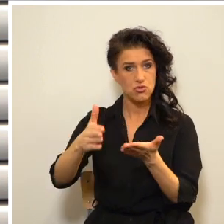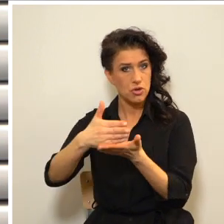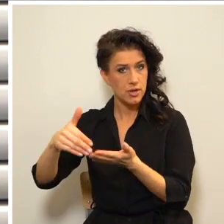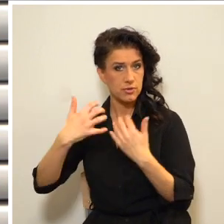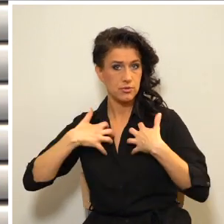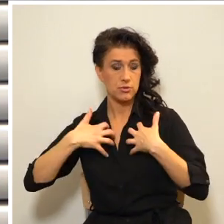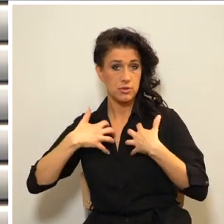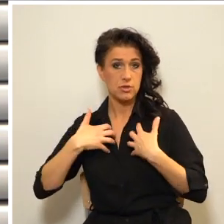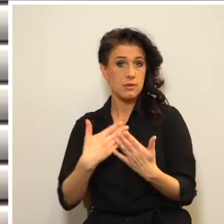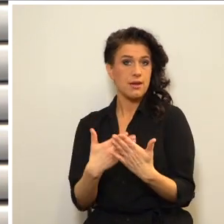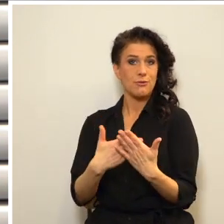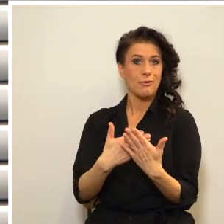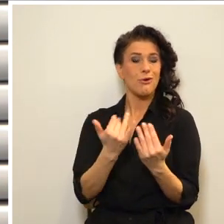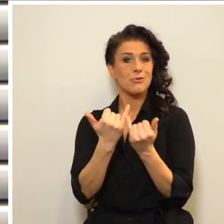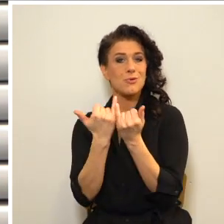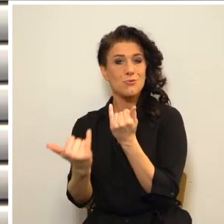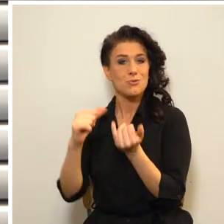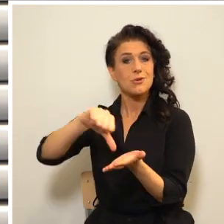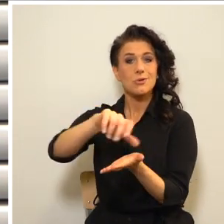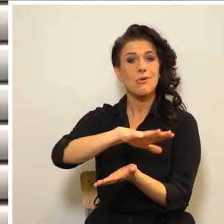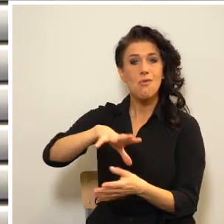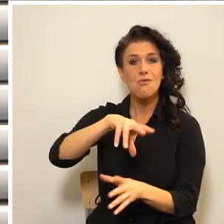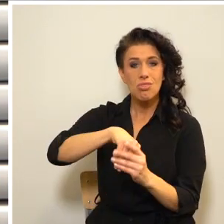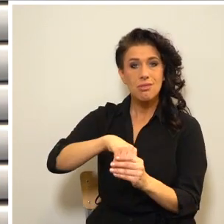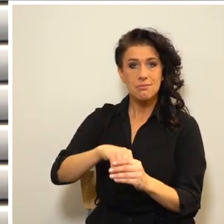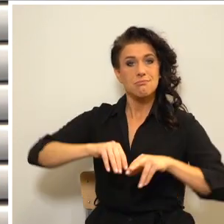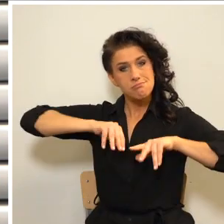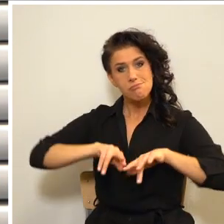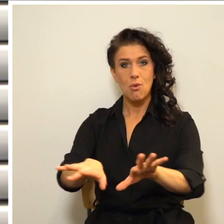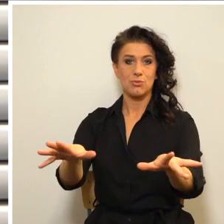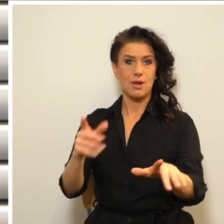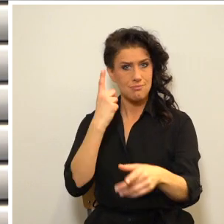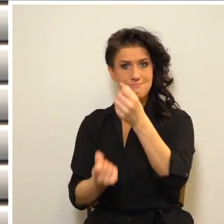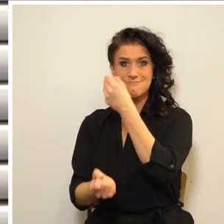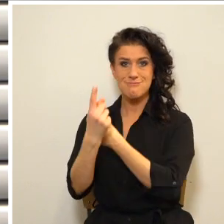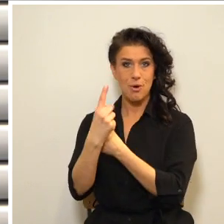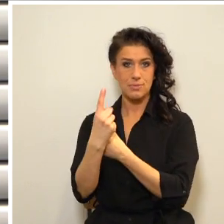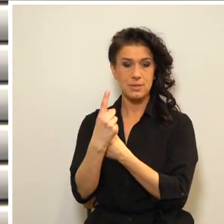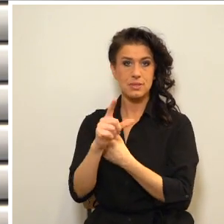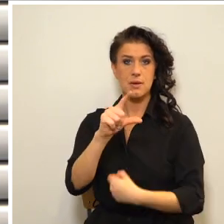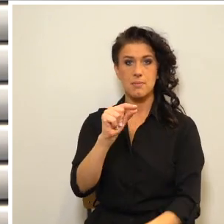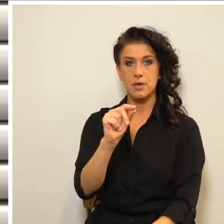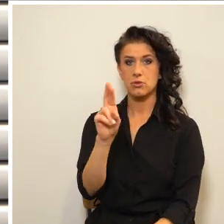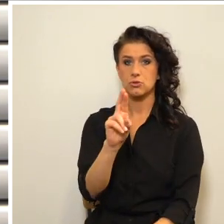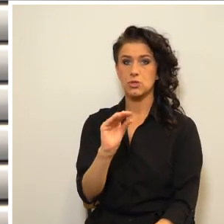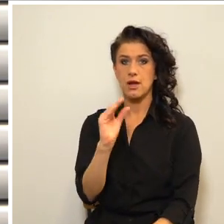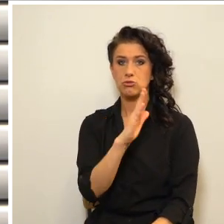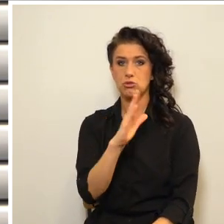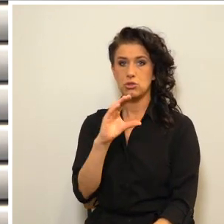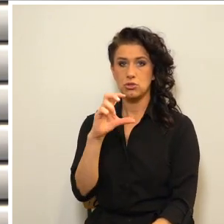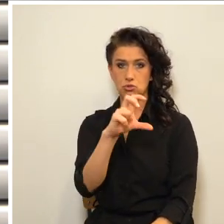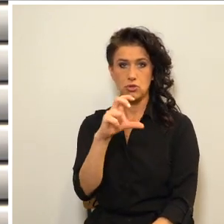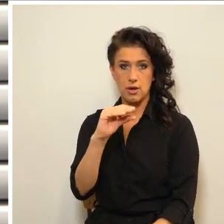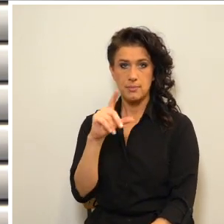żeby żeby w tych różnych środowiskach popularyzować to idę i Mnie się wydaje że już w tej chwili jeśli chodzi o samo